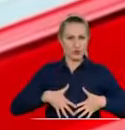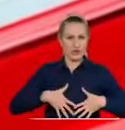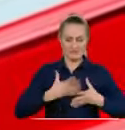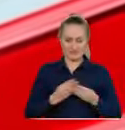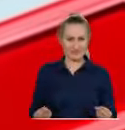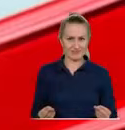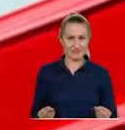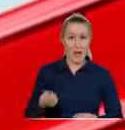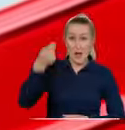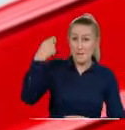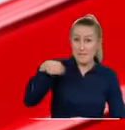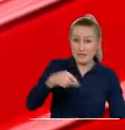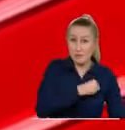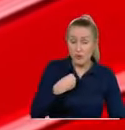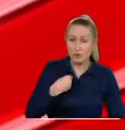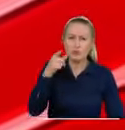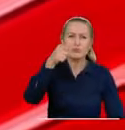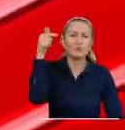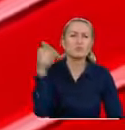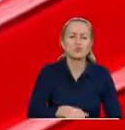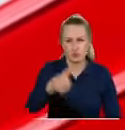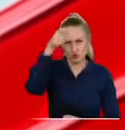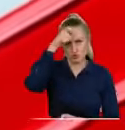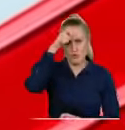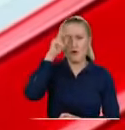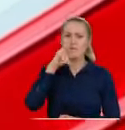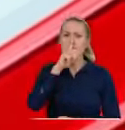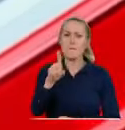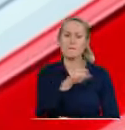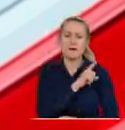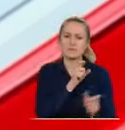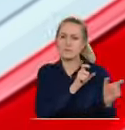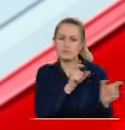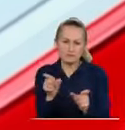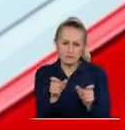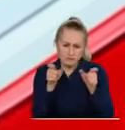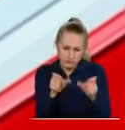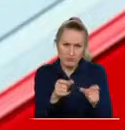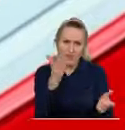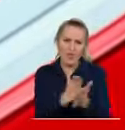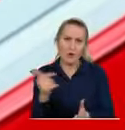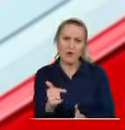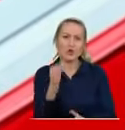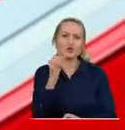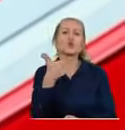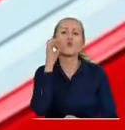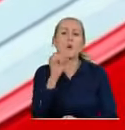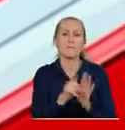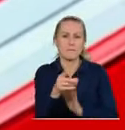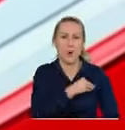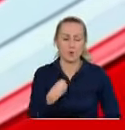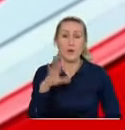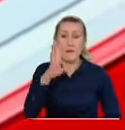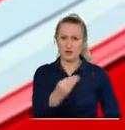Rzeczypospolitej musi być człowiekiem, który będzie pilnował jedynie interesów polskich. Będzie Polakiem na